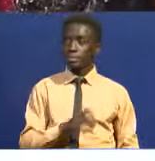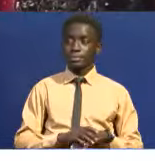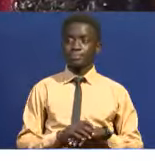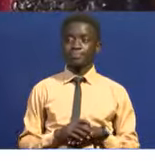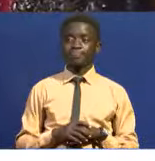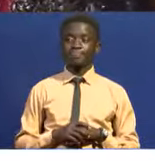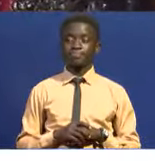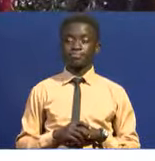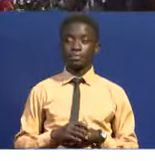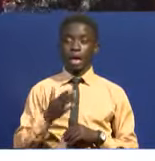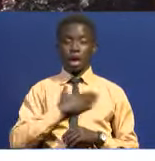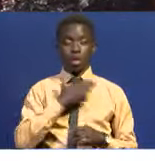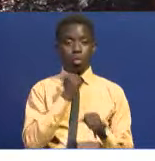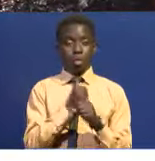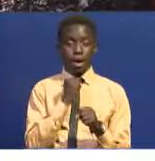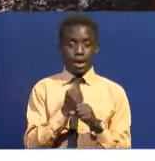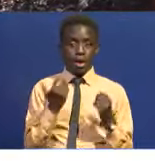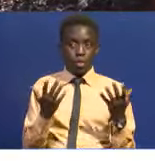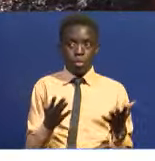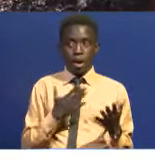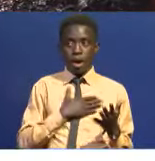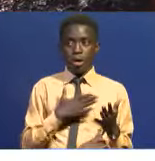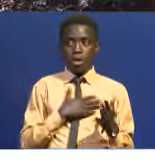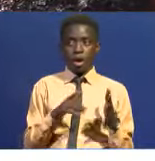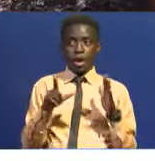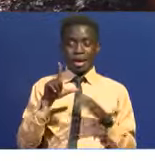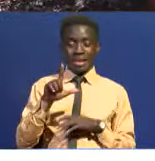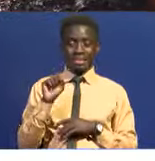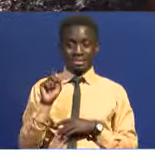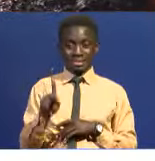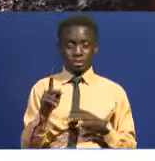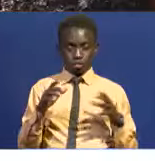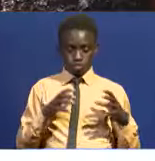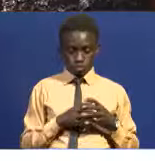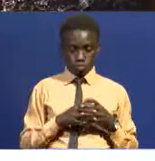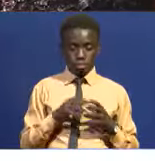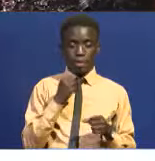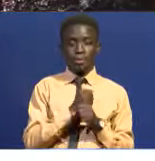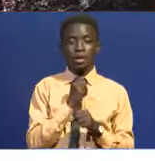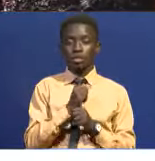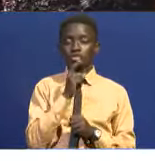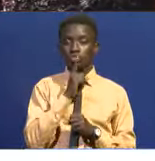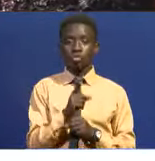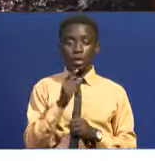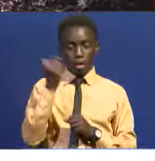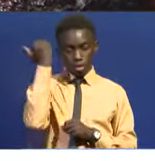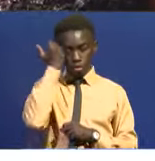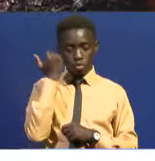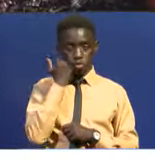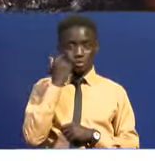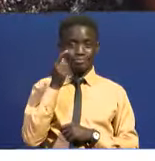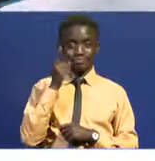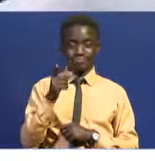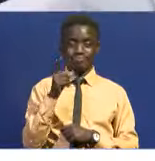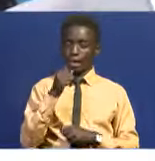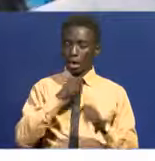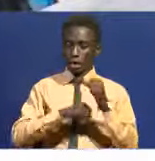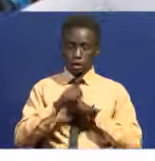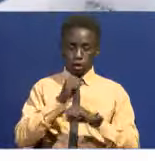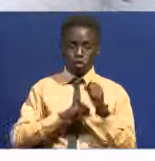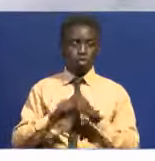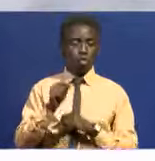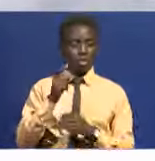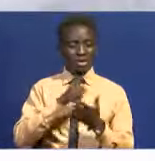kama mawakili ni kuhakikisha kwamba haki inatendeka na mahakama inatimiza wajibu wake katika kutekeleza haki hii. Na